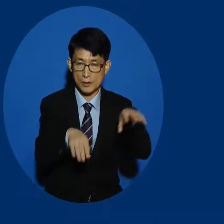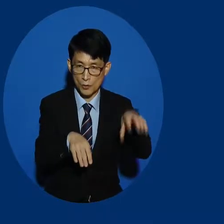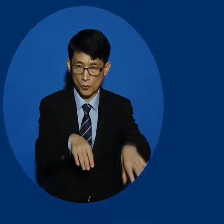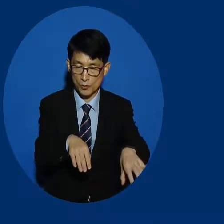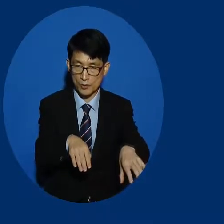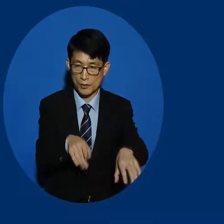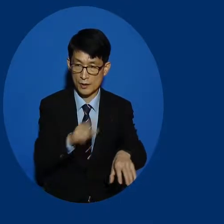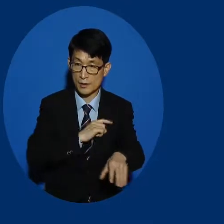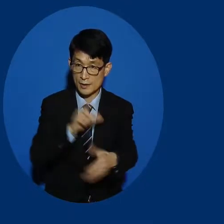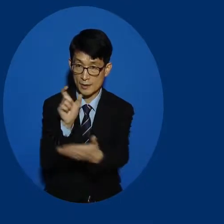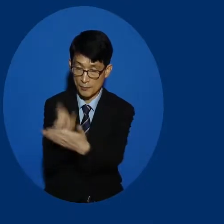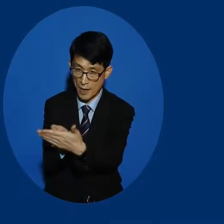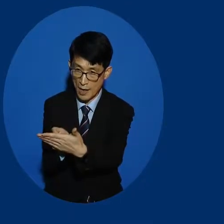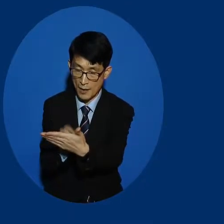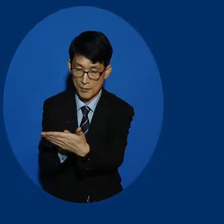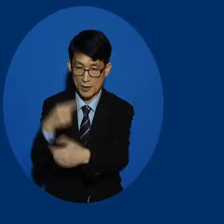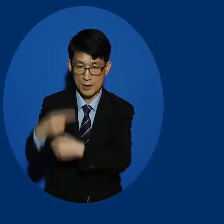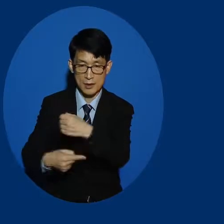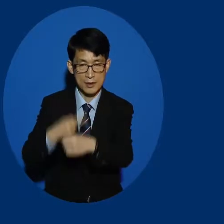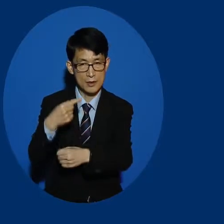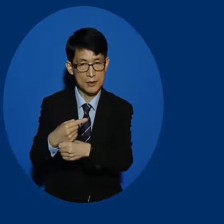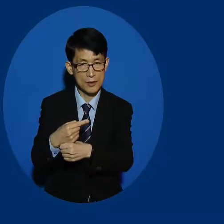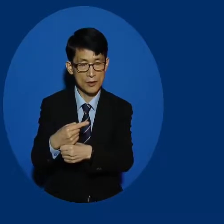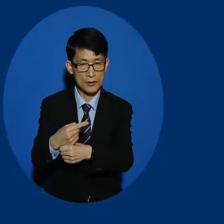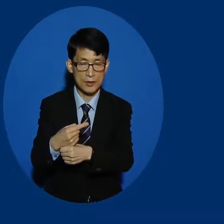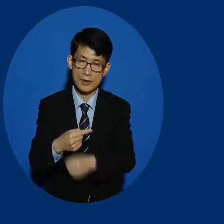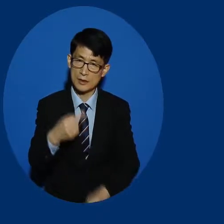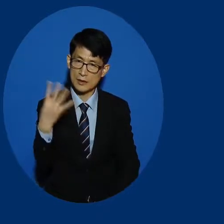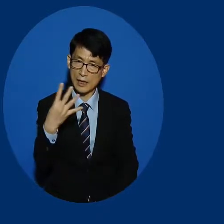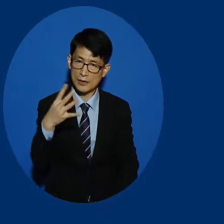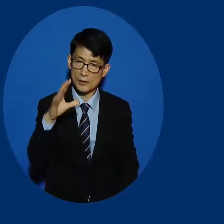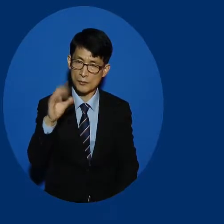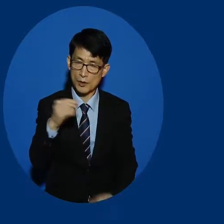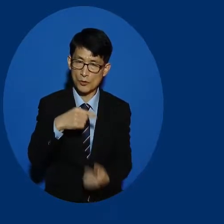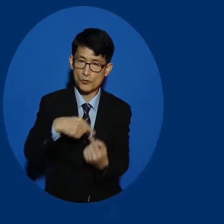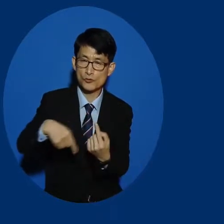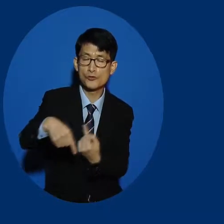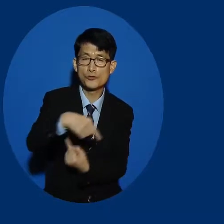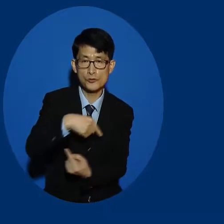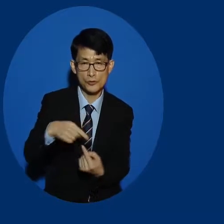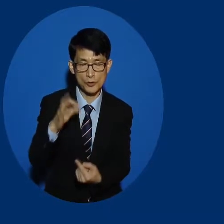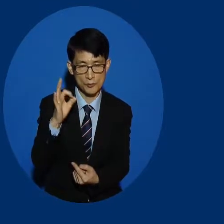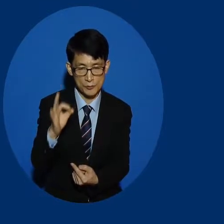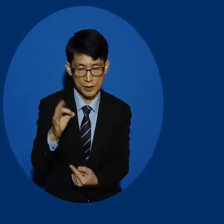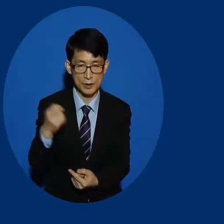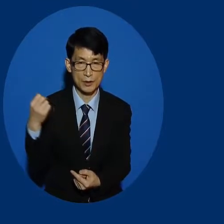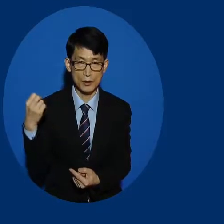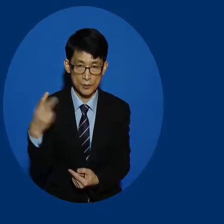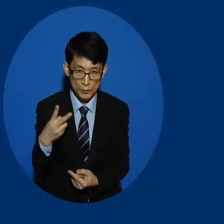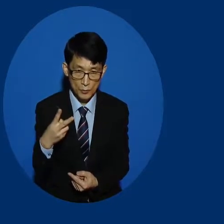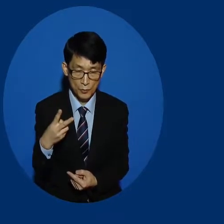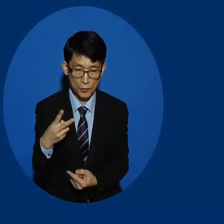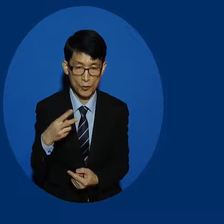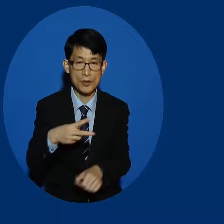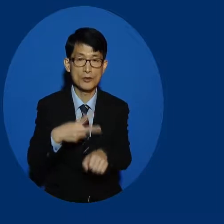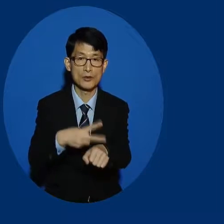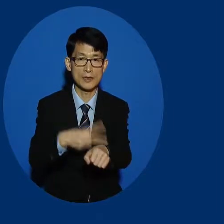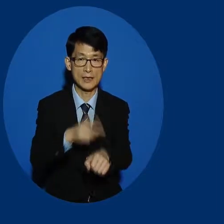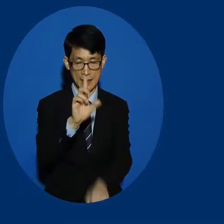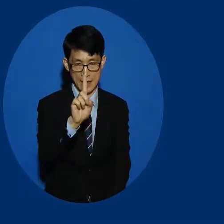대해서 연간 4천만 원 정도의 운영비와 평생교육사 한 명의 인건비를 지원하고